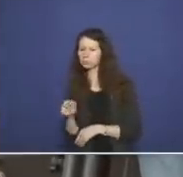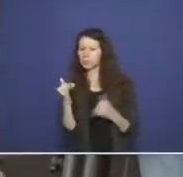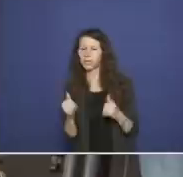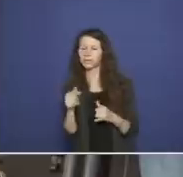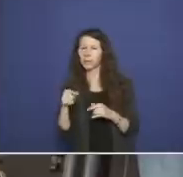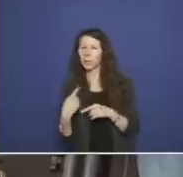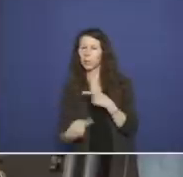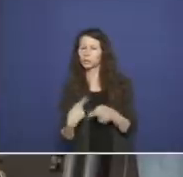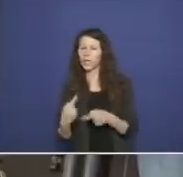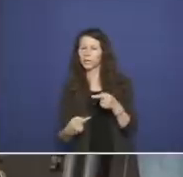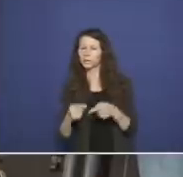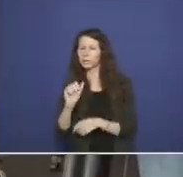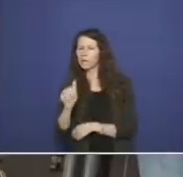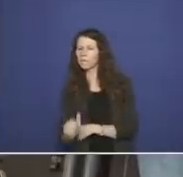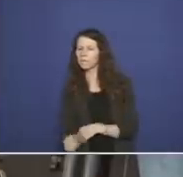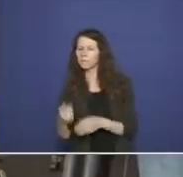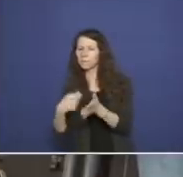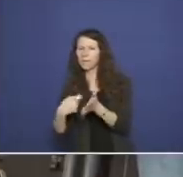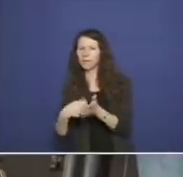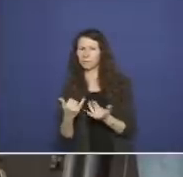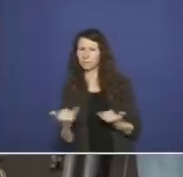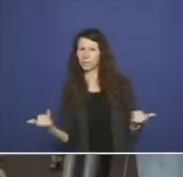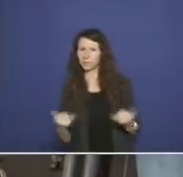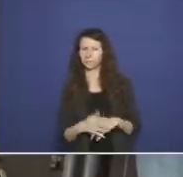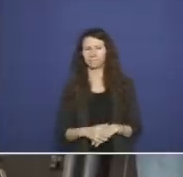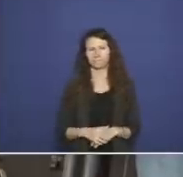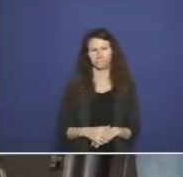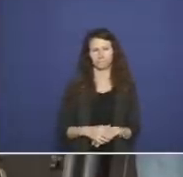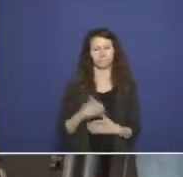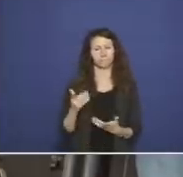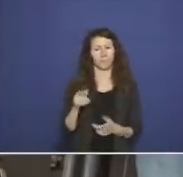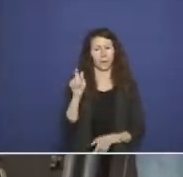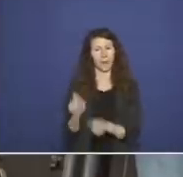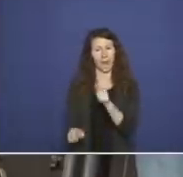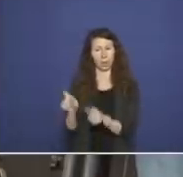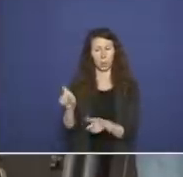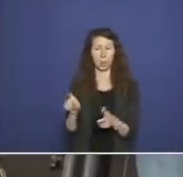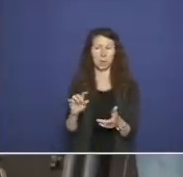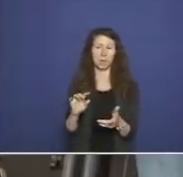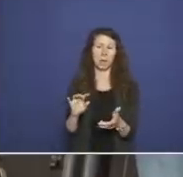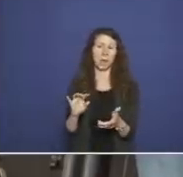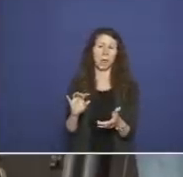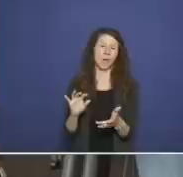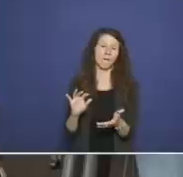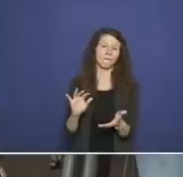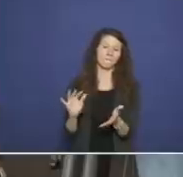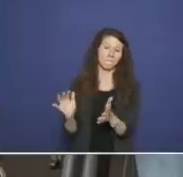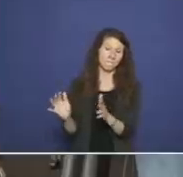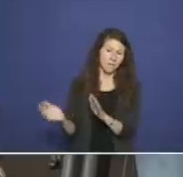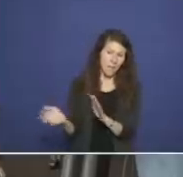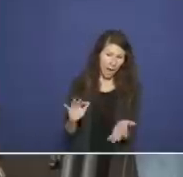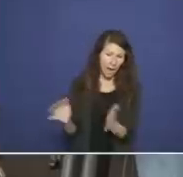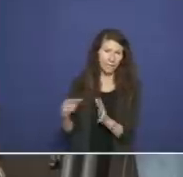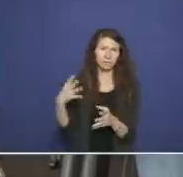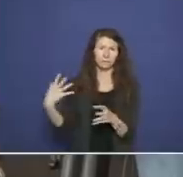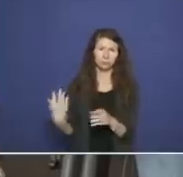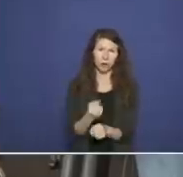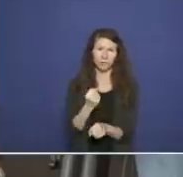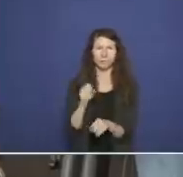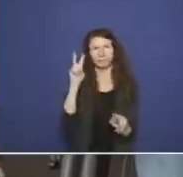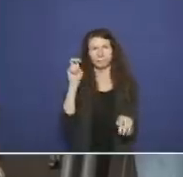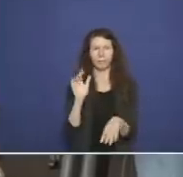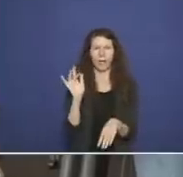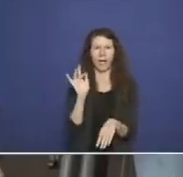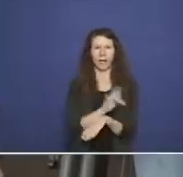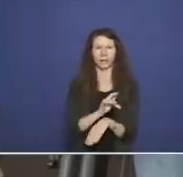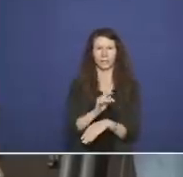Und sind Sie schon im Kontakt mit denen, die möglicherweise es geschafft haben, eine, sagen wir,